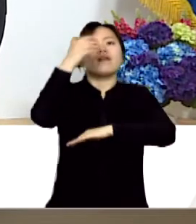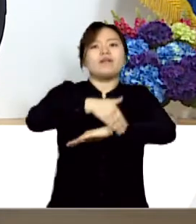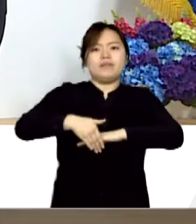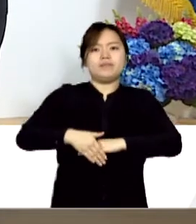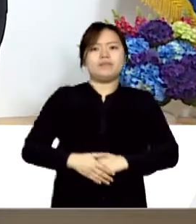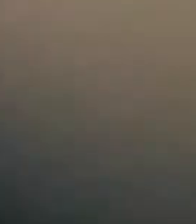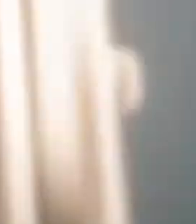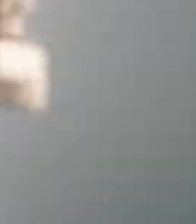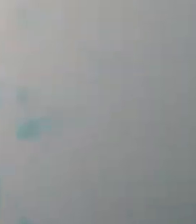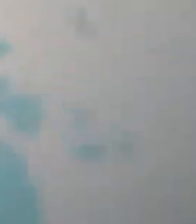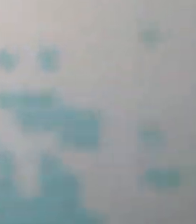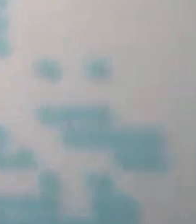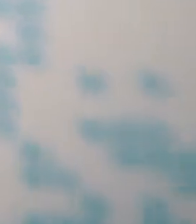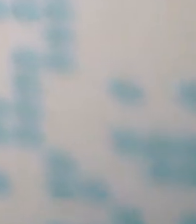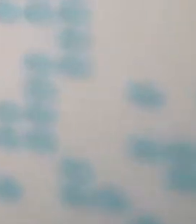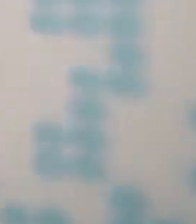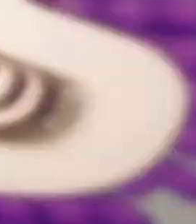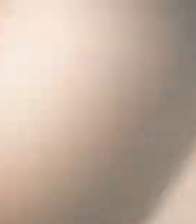전망입니다.